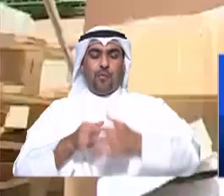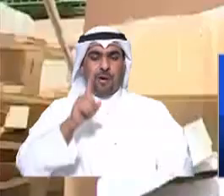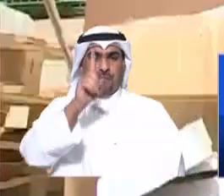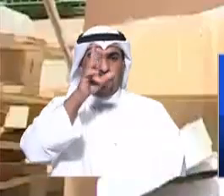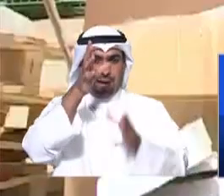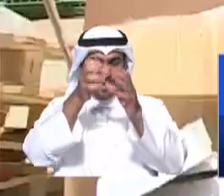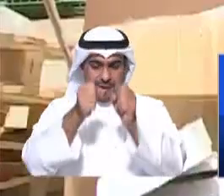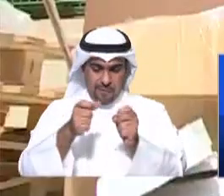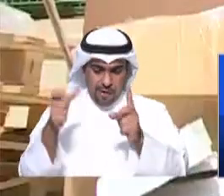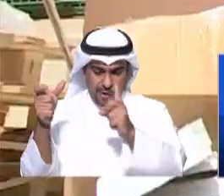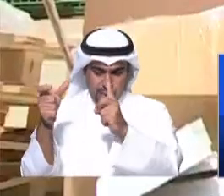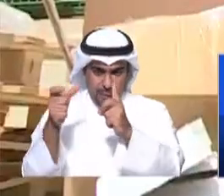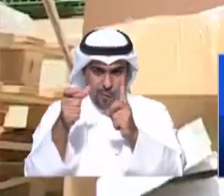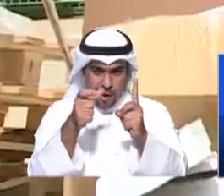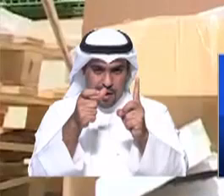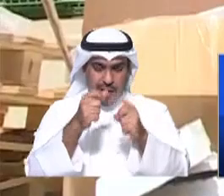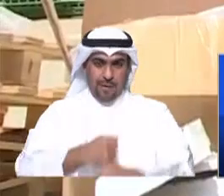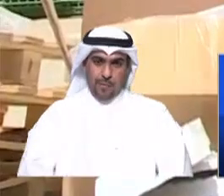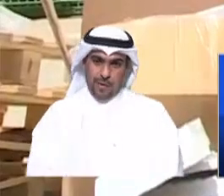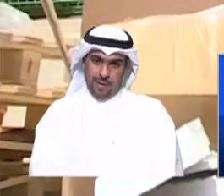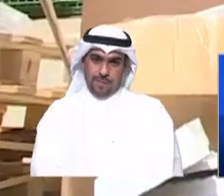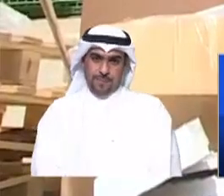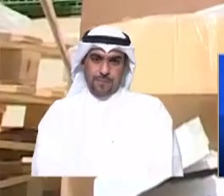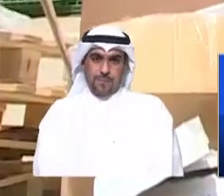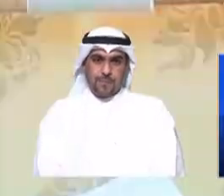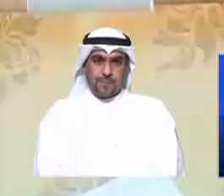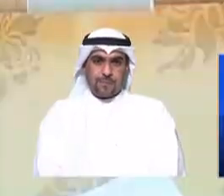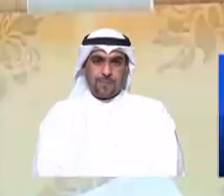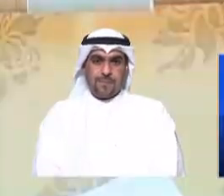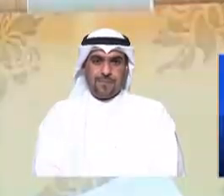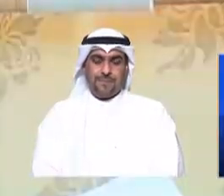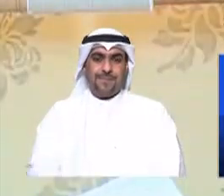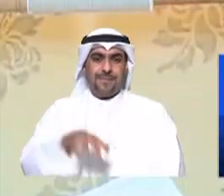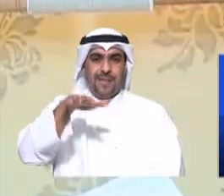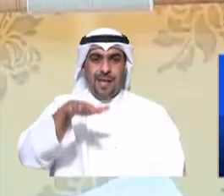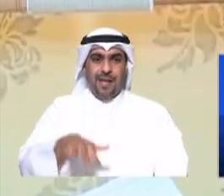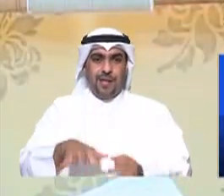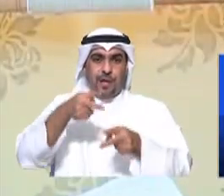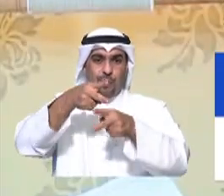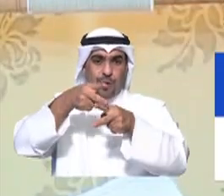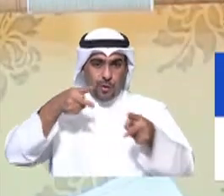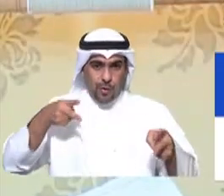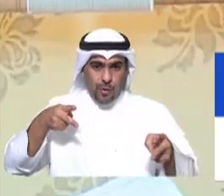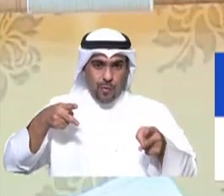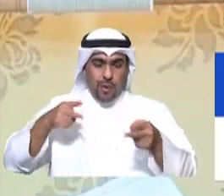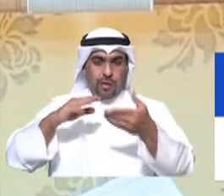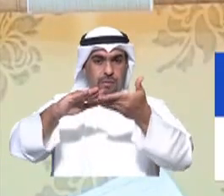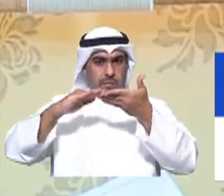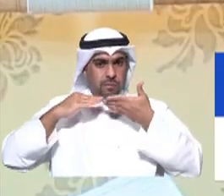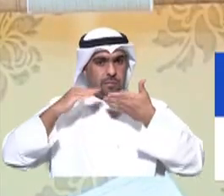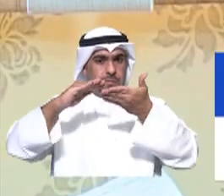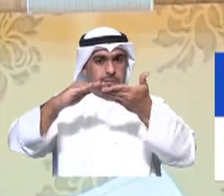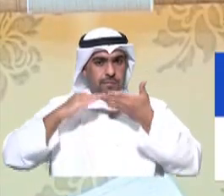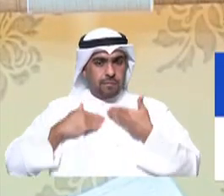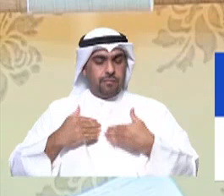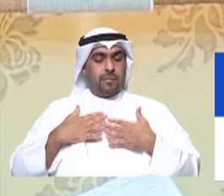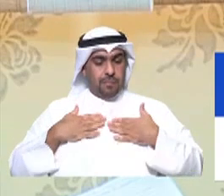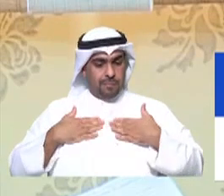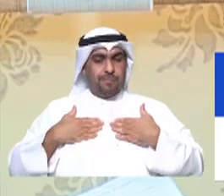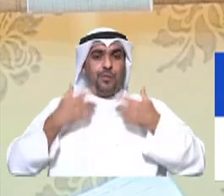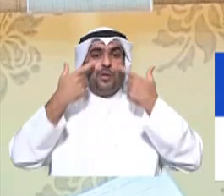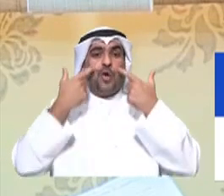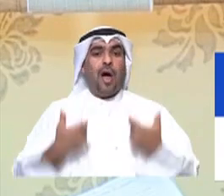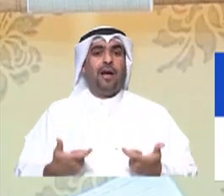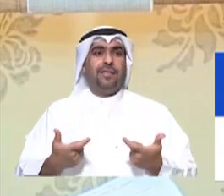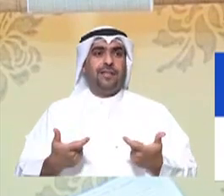الأحمد الجابر الصباح حفظه الله ورعاه. الكويت لها مساهمتها الكبيرة والمشهودة في المجال الإنساني،